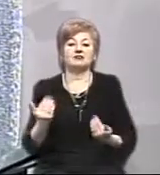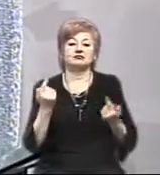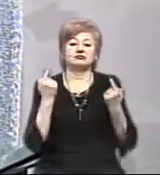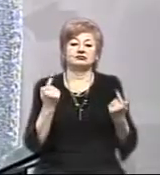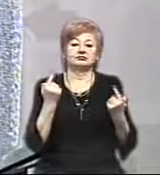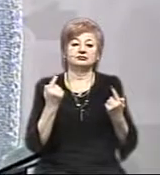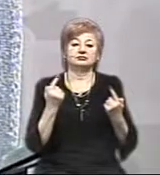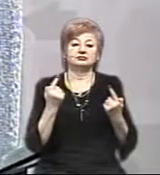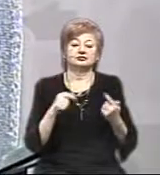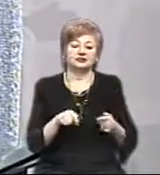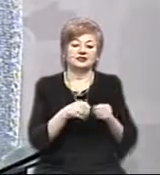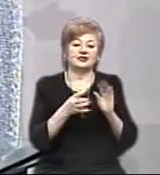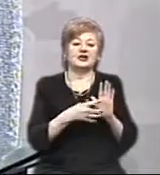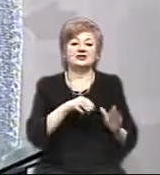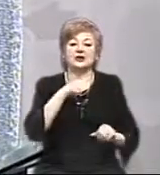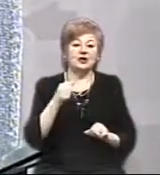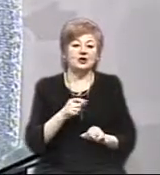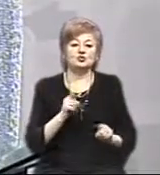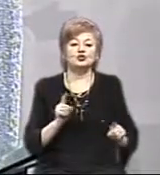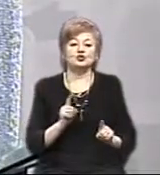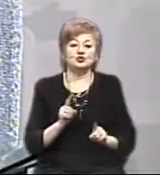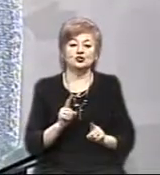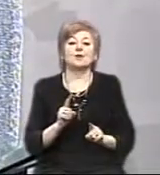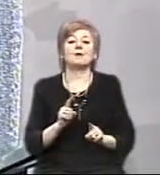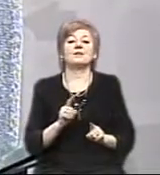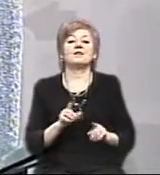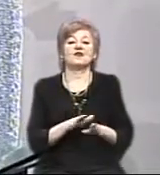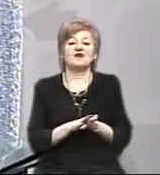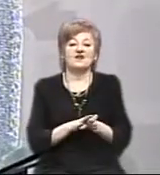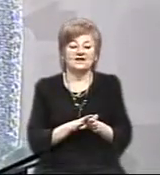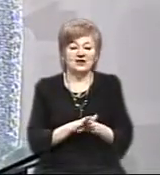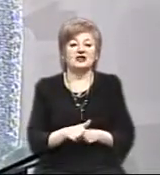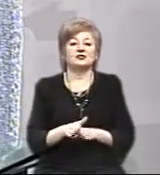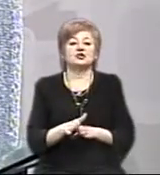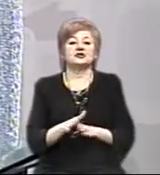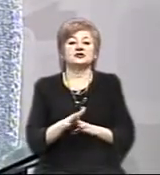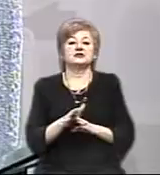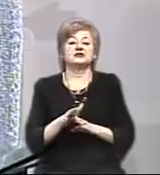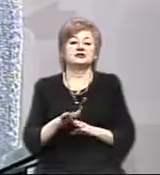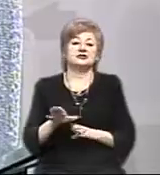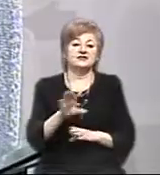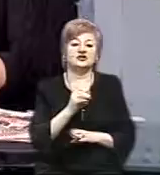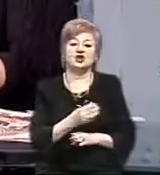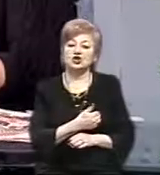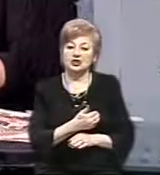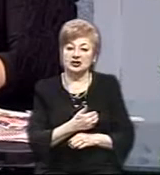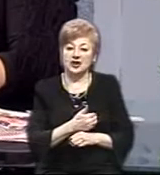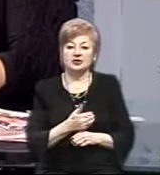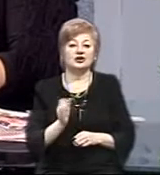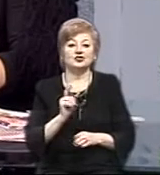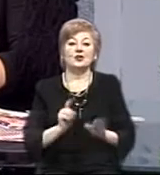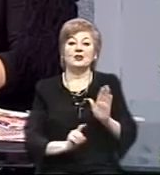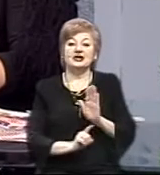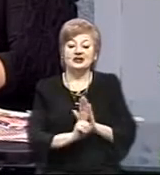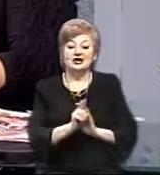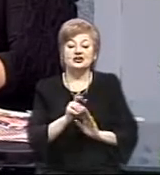до 2019-го радості, щоб вона відбулася, щоб вона сталася у 19-му. Я хочу від вас, ще до того, як ми почнемо робити те,